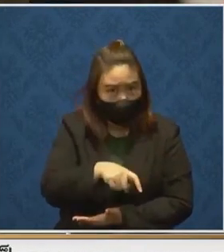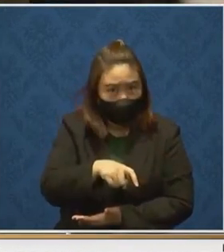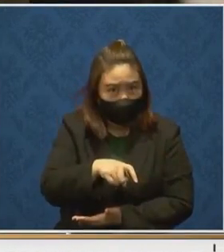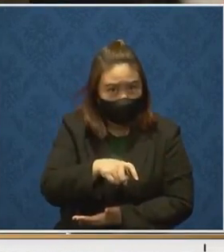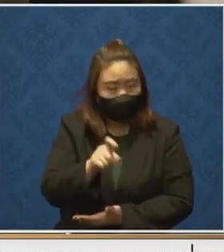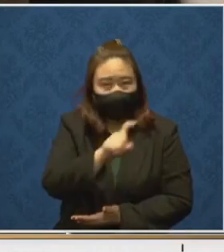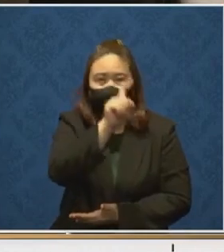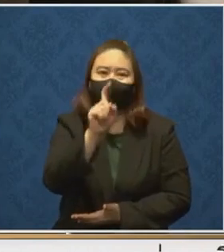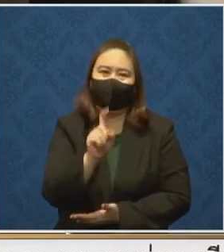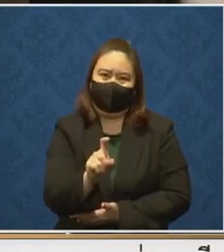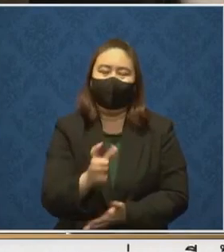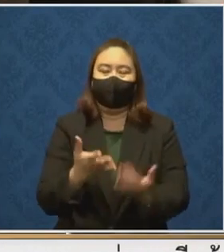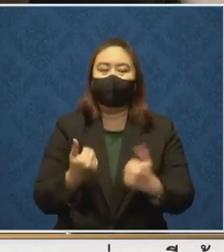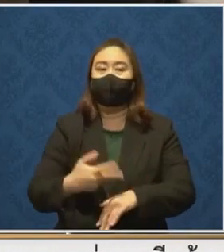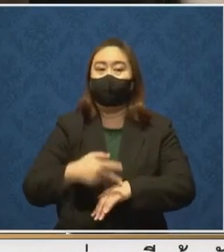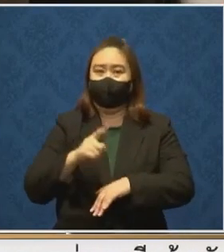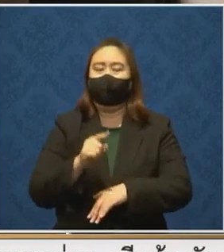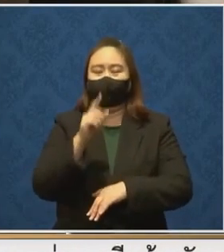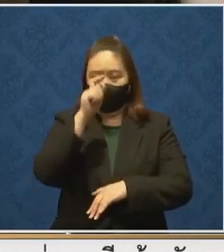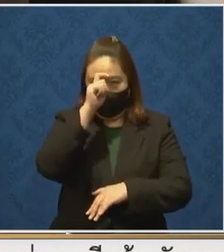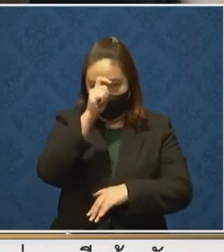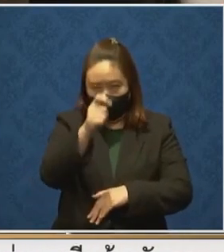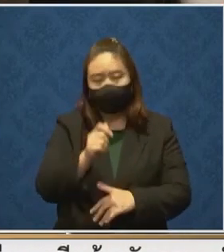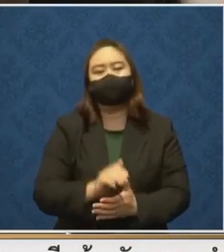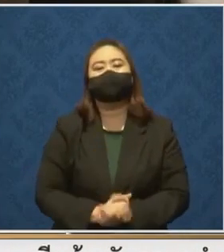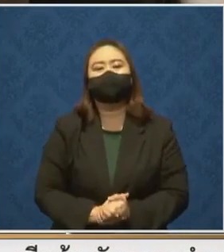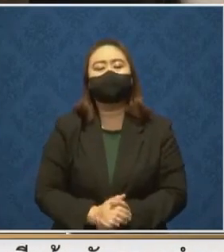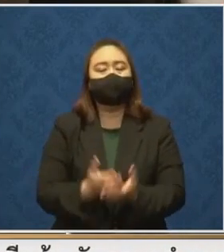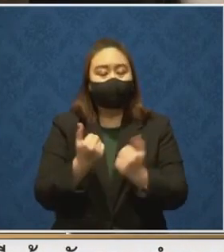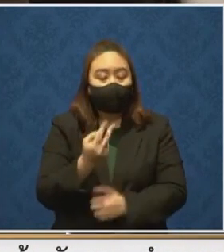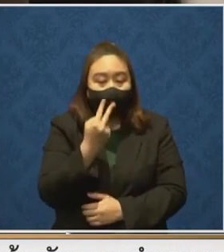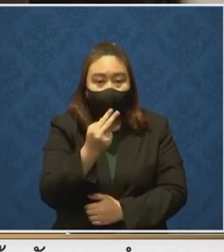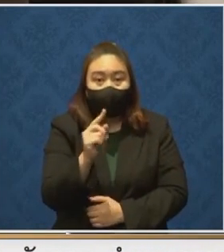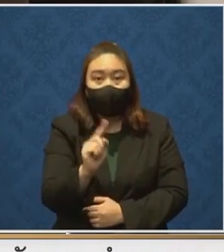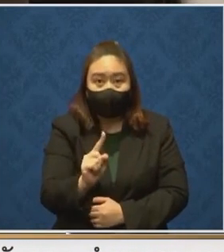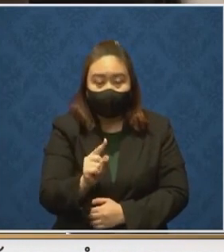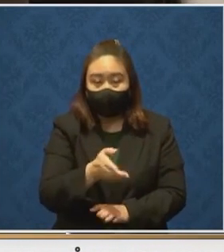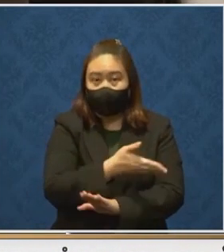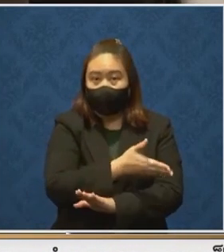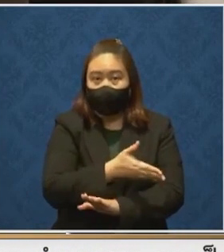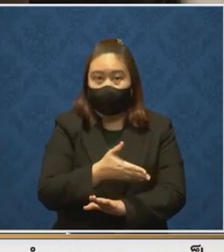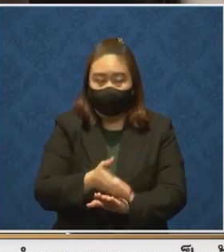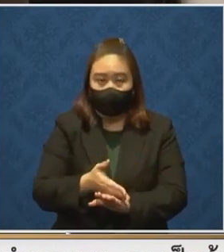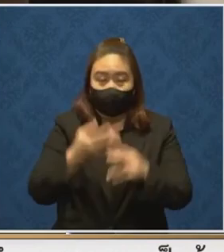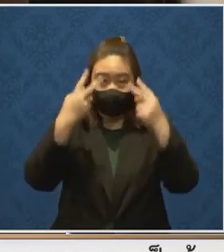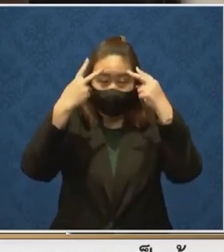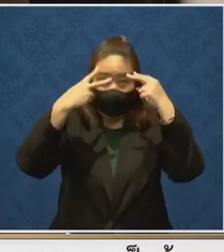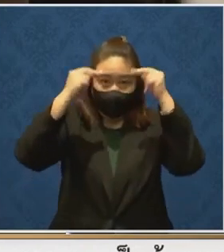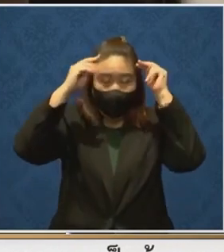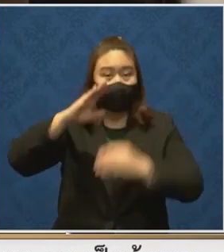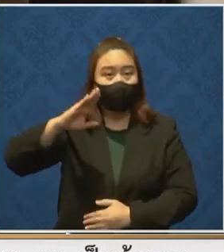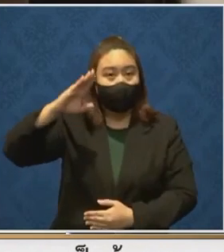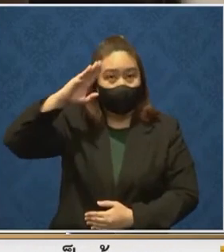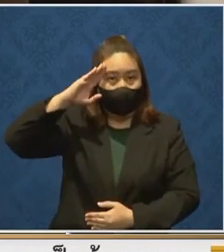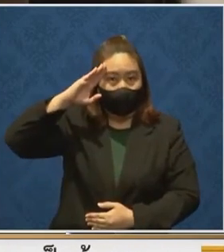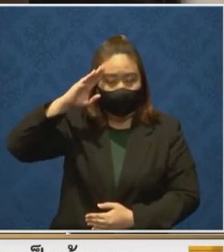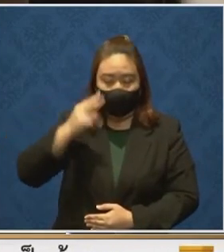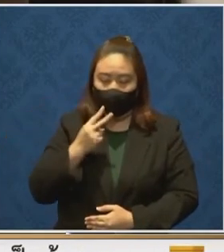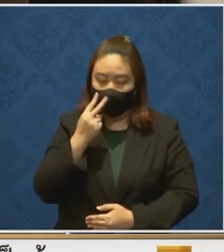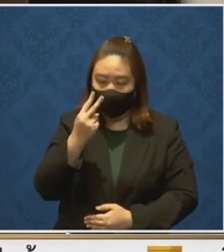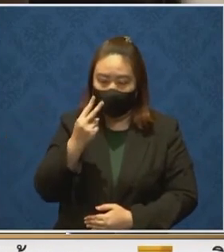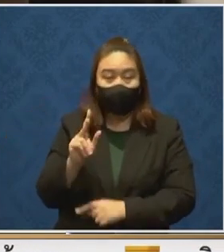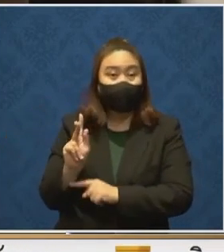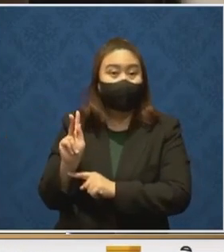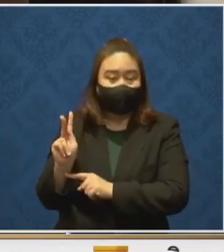างทเครบค่ะ สาหรอการณททำใหเหนว่าที่ผ่านมาค่ พ้นเประยุทย์มอง Kingsgate เป็เหมืองซ่น